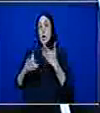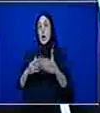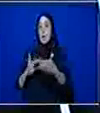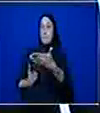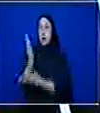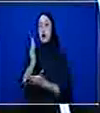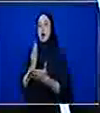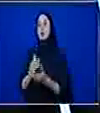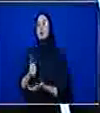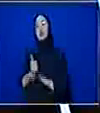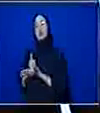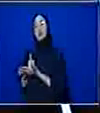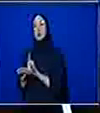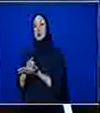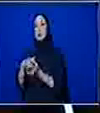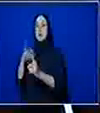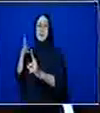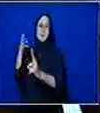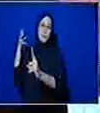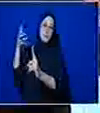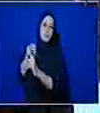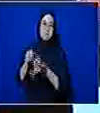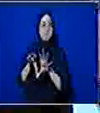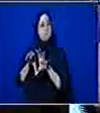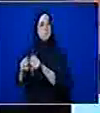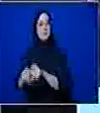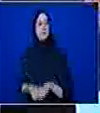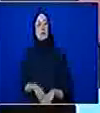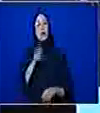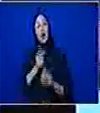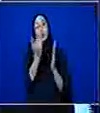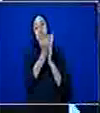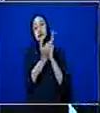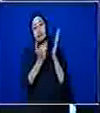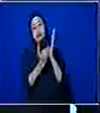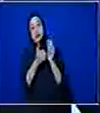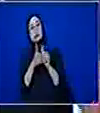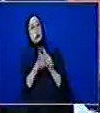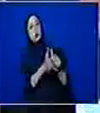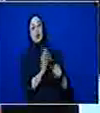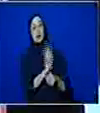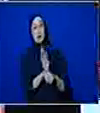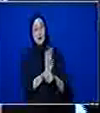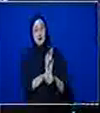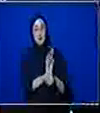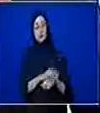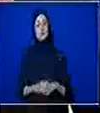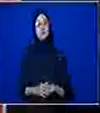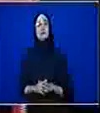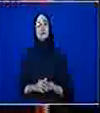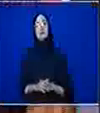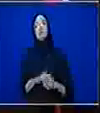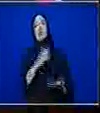pencemaran lingkungan hidup, dan tidak, yang tidak mentaati ketentuan-ketentuan yang dia harus